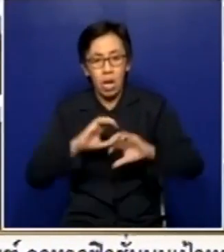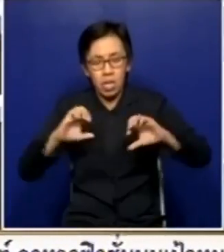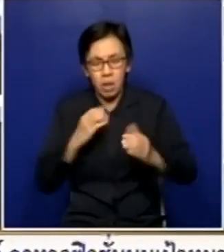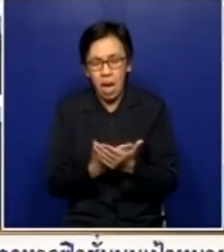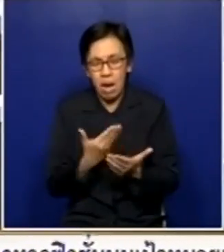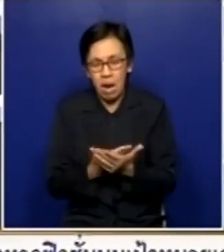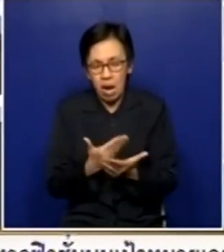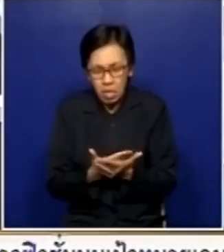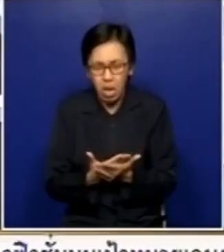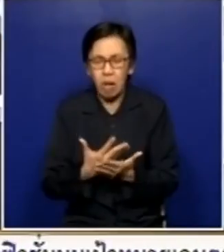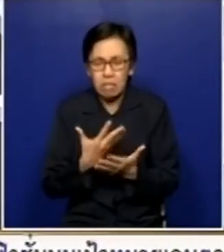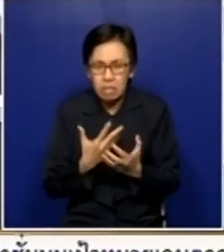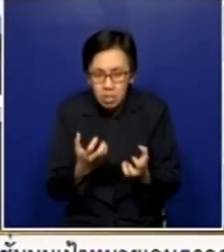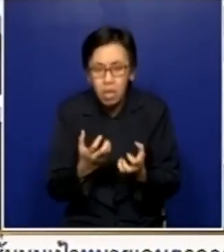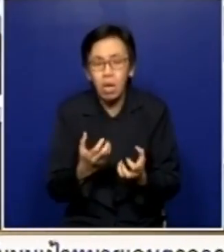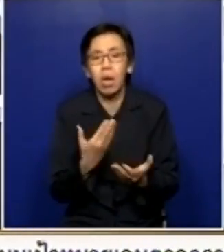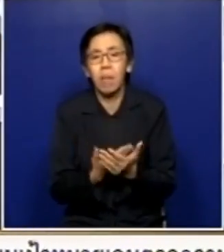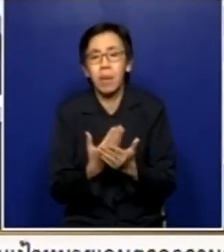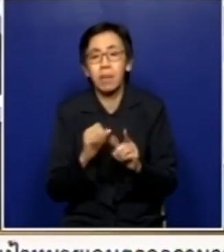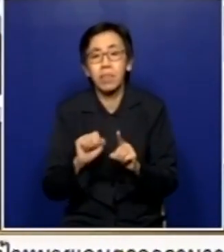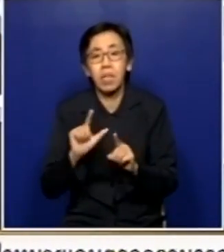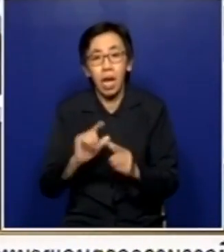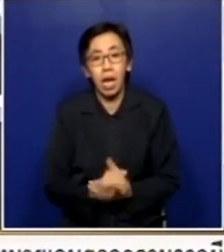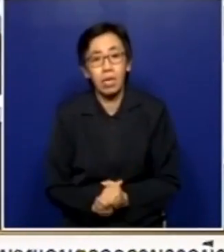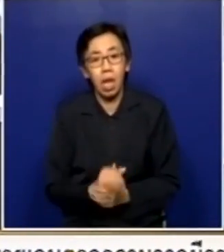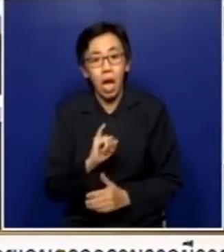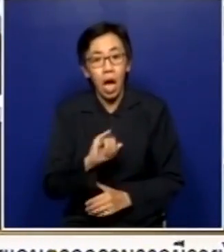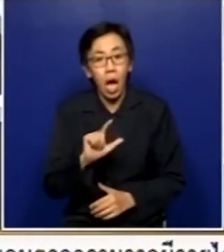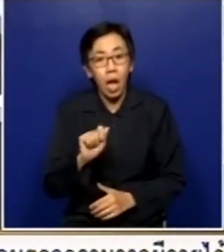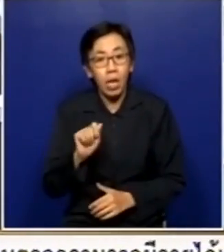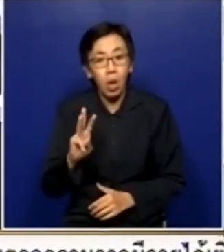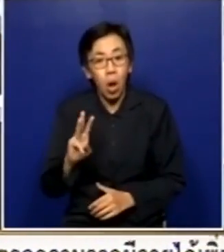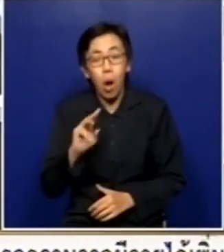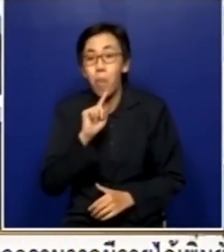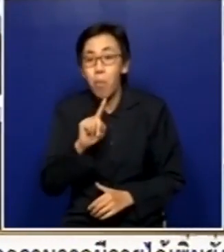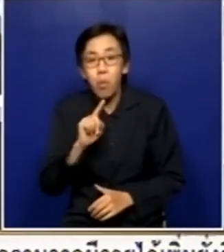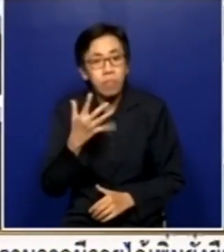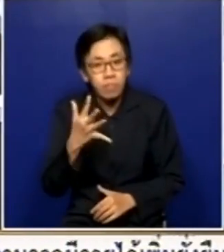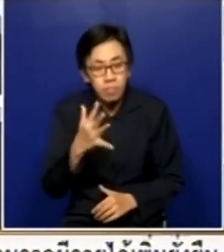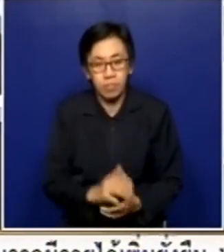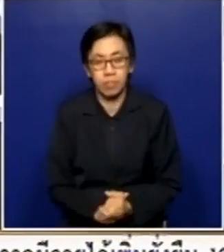หลายแสนล้านไอรอไม่เคยพูดแม้แต่คำเดียว